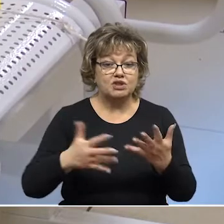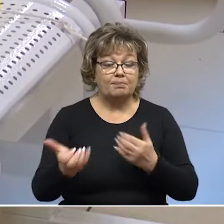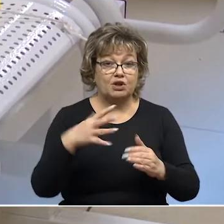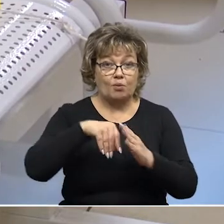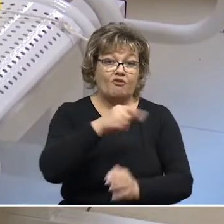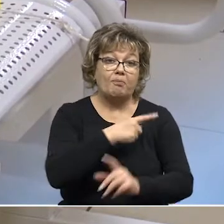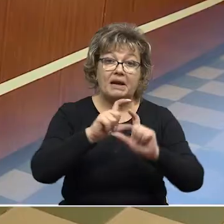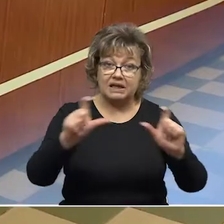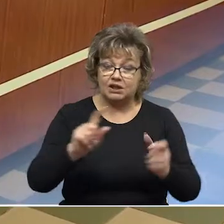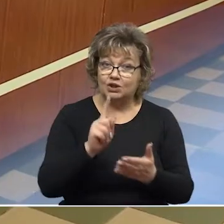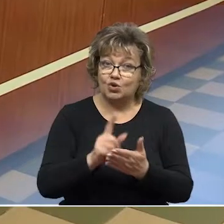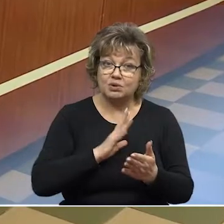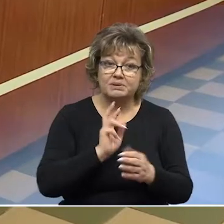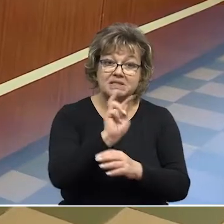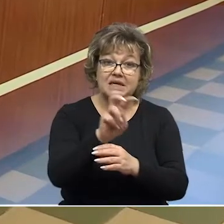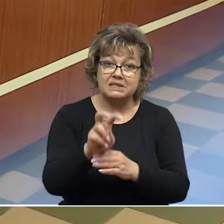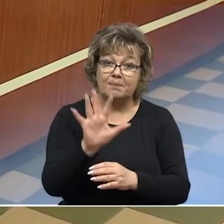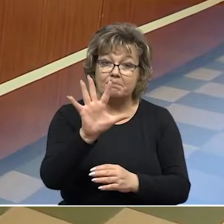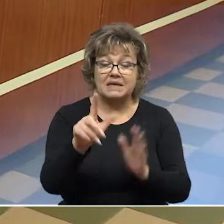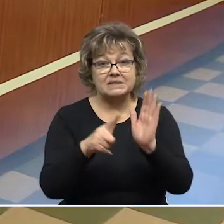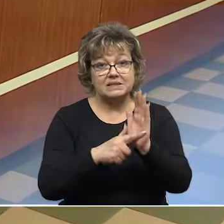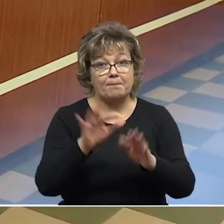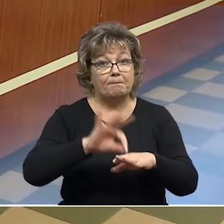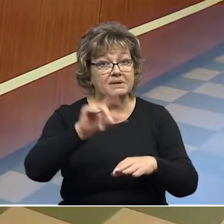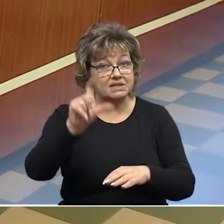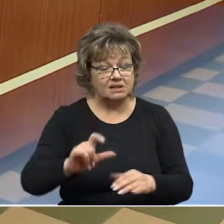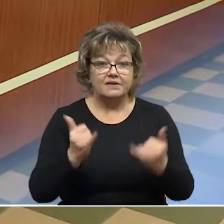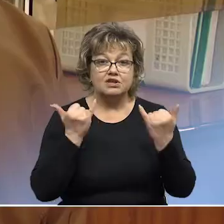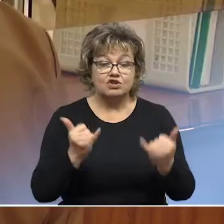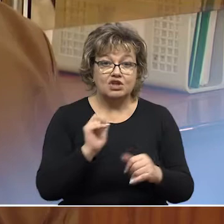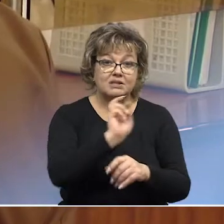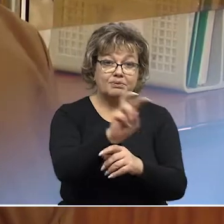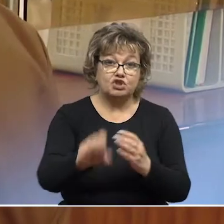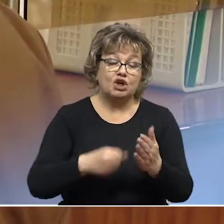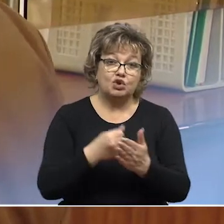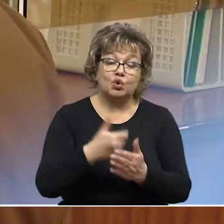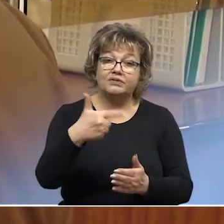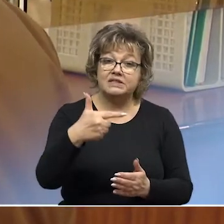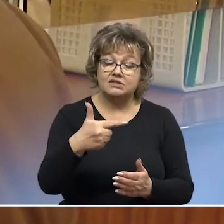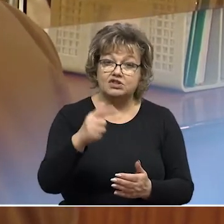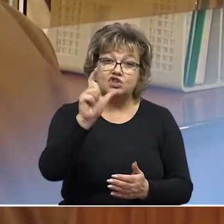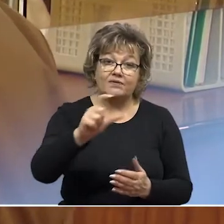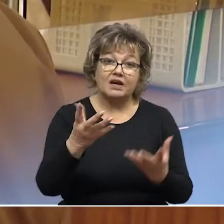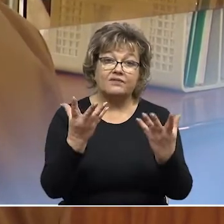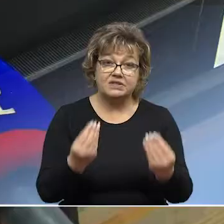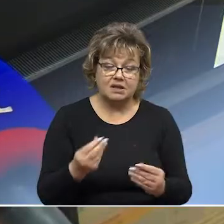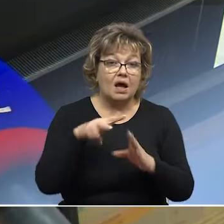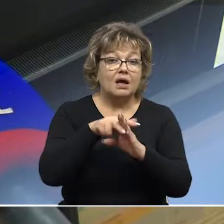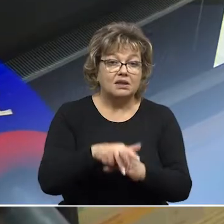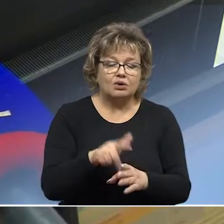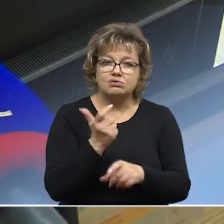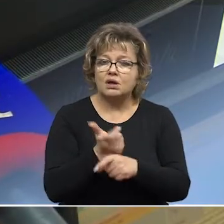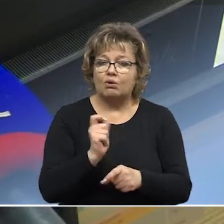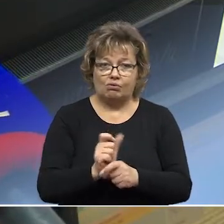после приема в поликлинике должен был заглянуть домой к 5-7 пациентам, то сейчас посещает до 20 человек в день.